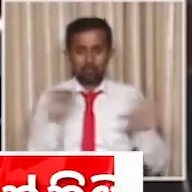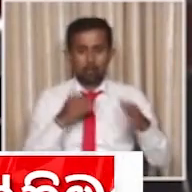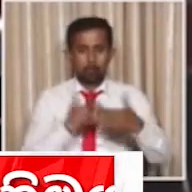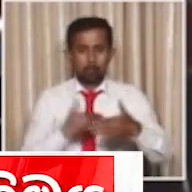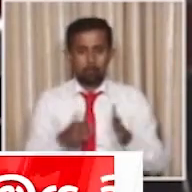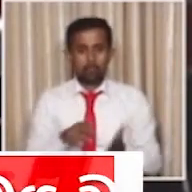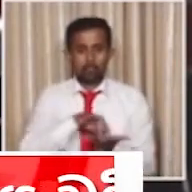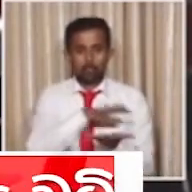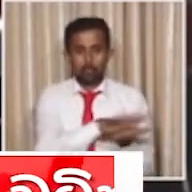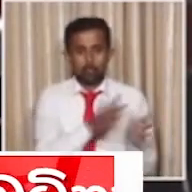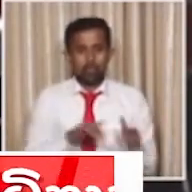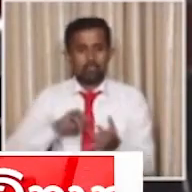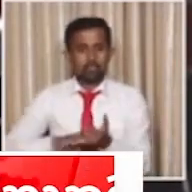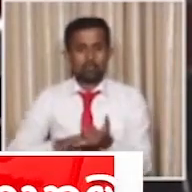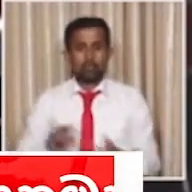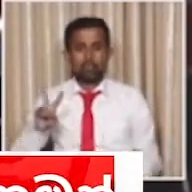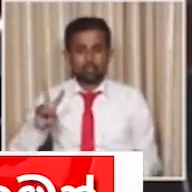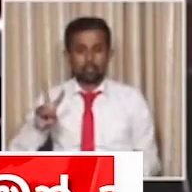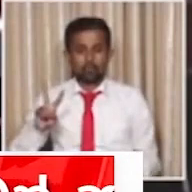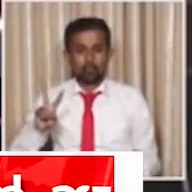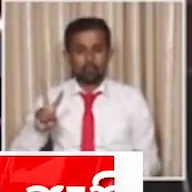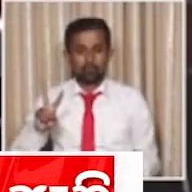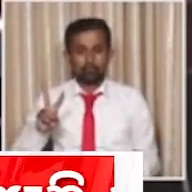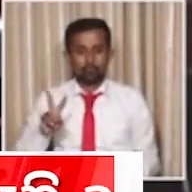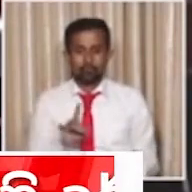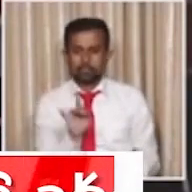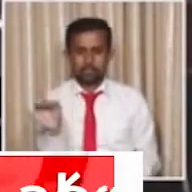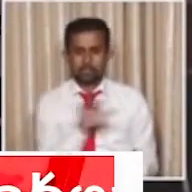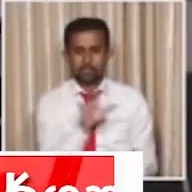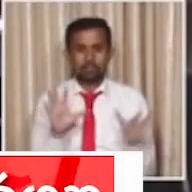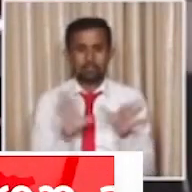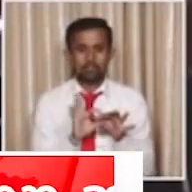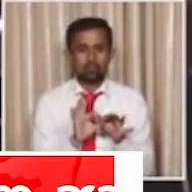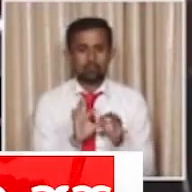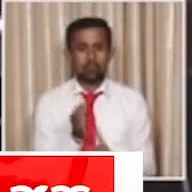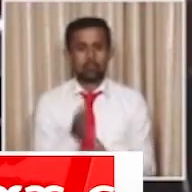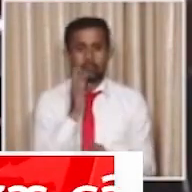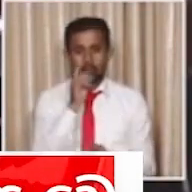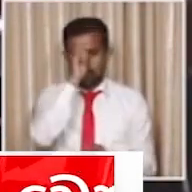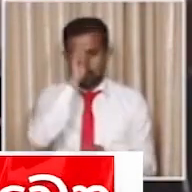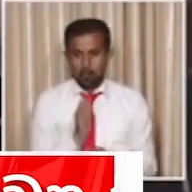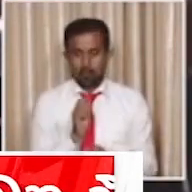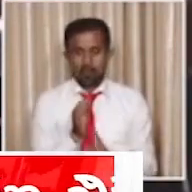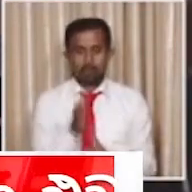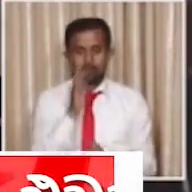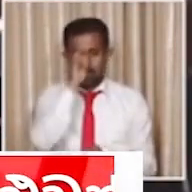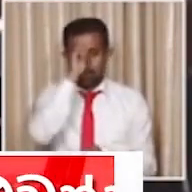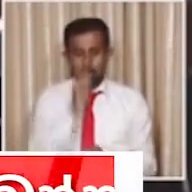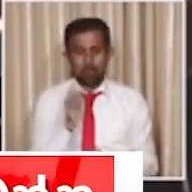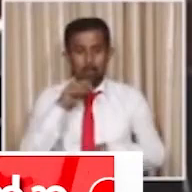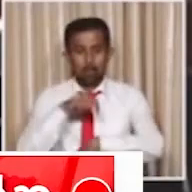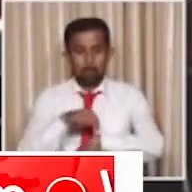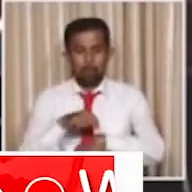කැබිනට් මණ්ඩලය දියුරුම් දෙන්නේ මේක සැප්තැම්බර් 2. එතකොට මේ සිද්ධියට ඍජුවම සම්බන්ධ වෙන්නේ ජනාධිපතිතුමා. මොකද ජනාධිපතිතුමා තමයි මේ